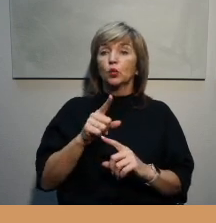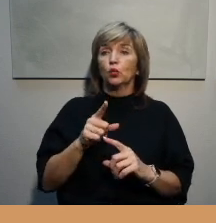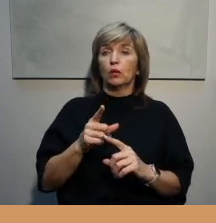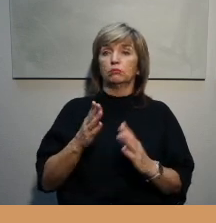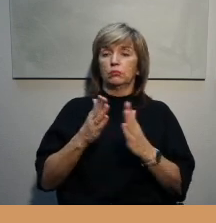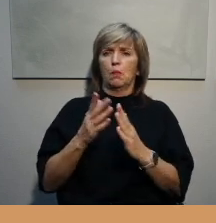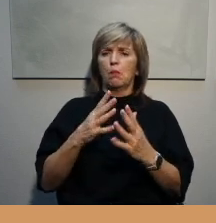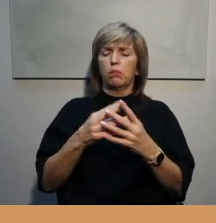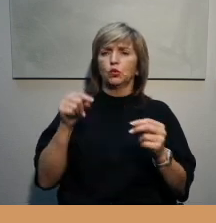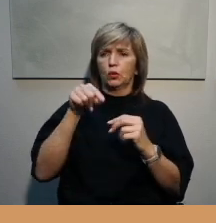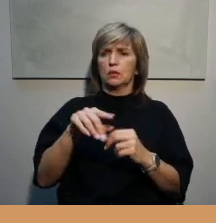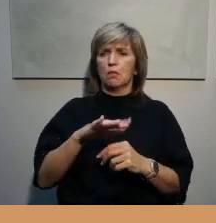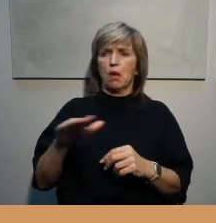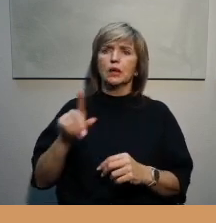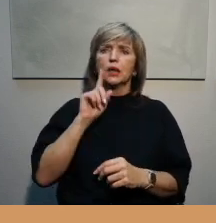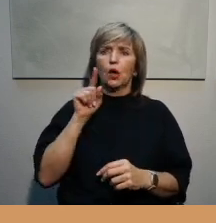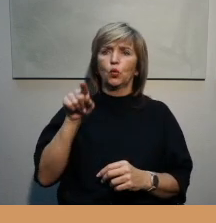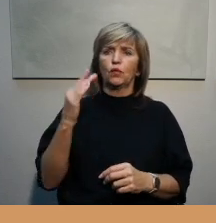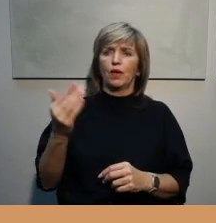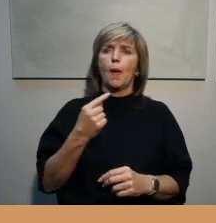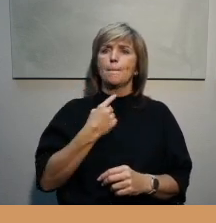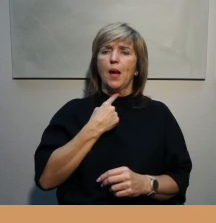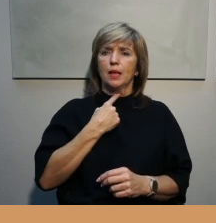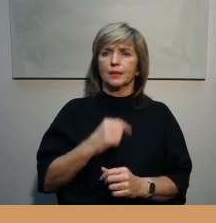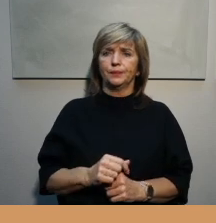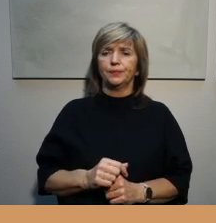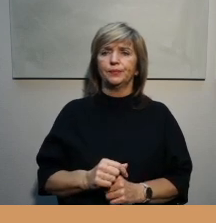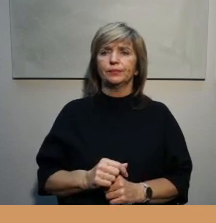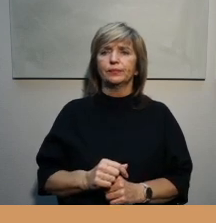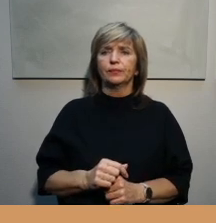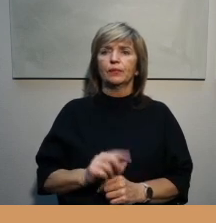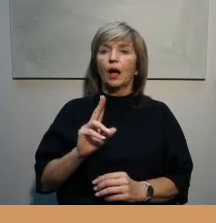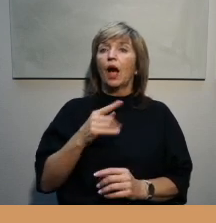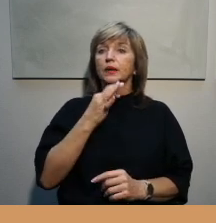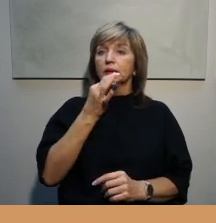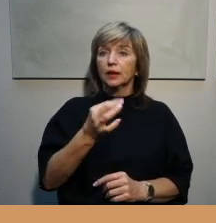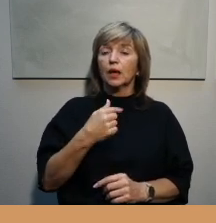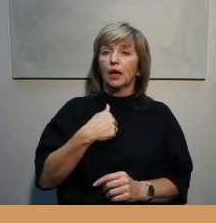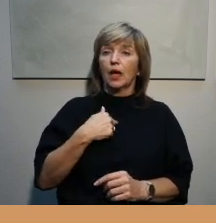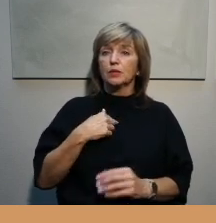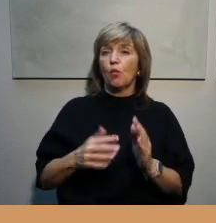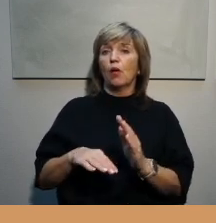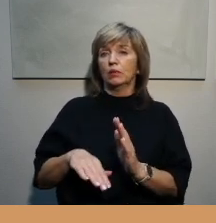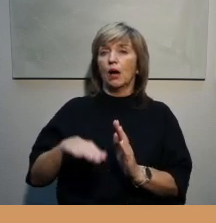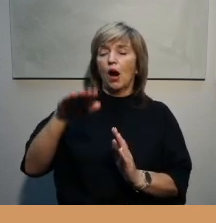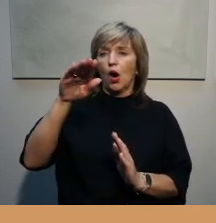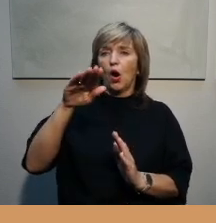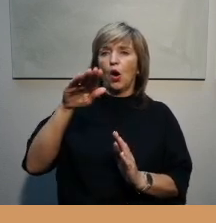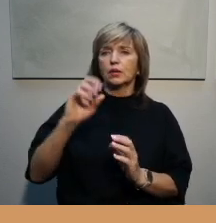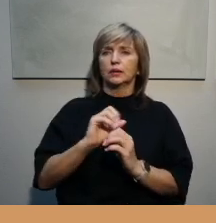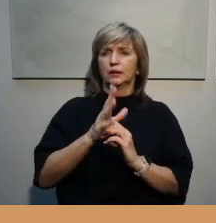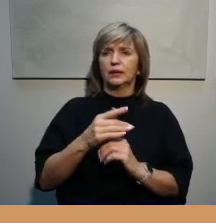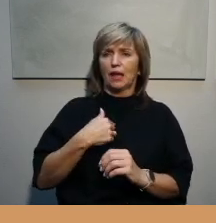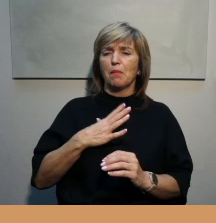kur pazūd ārā tas bērns, tas jaunietis un viņa balss. Kā es teicu, es esmu augusi un, gribu teikt, sistēma